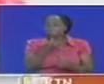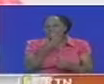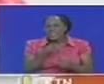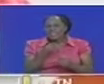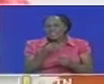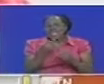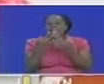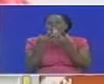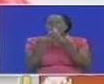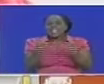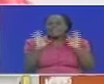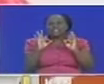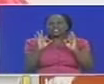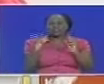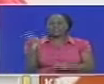Liberation Day.